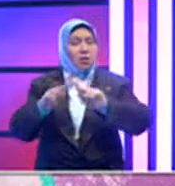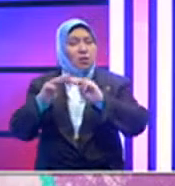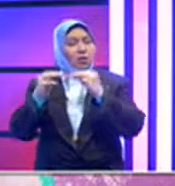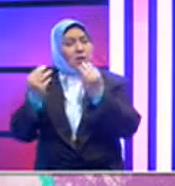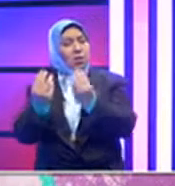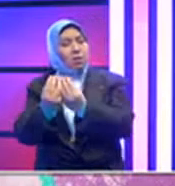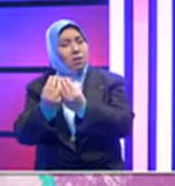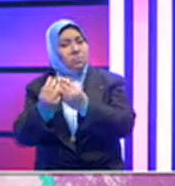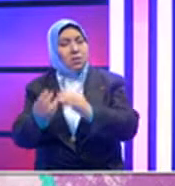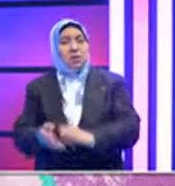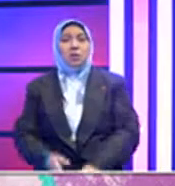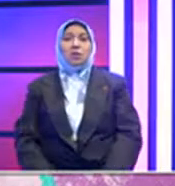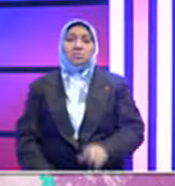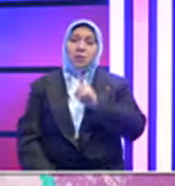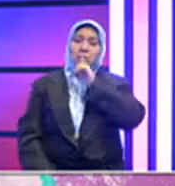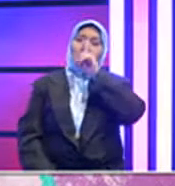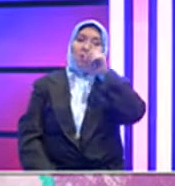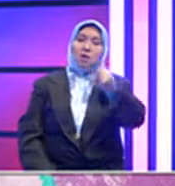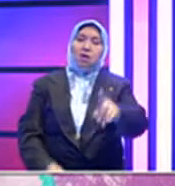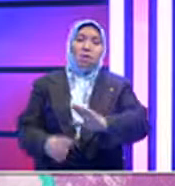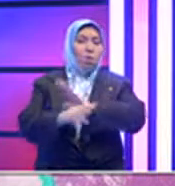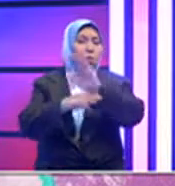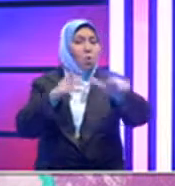rihim potong